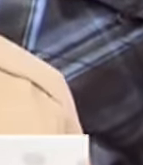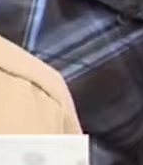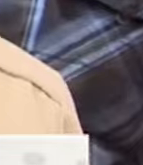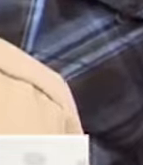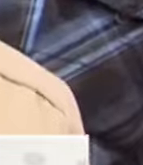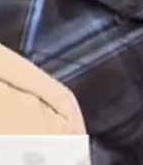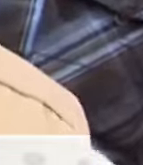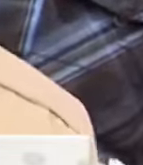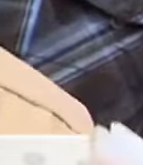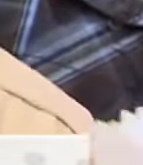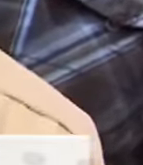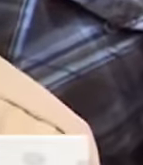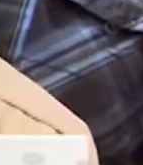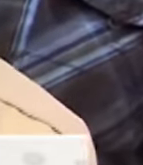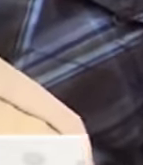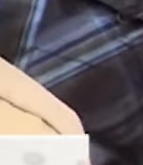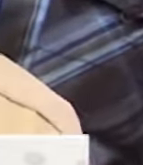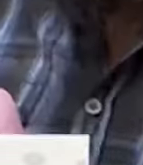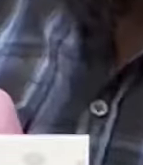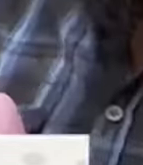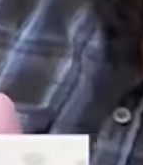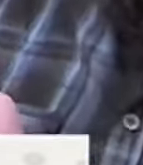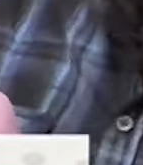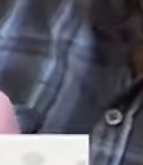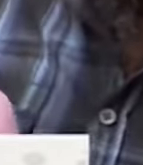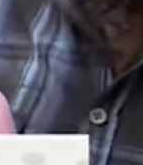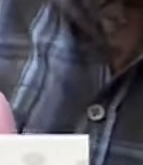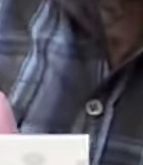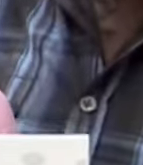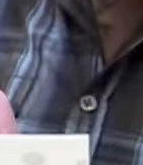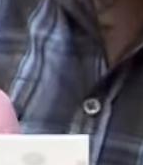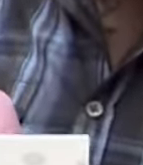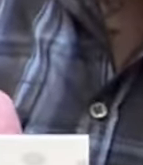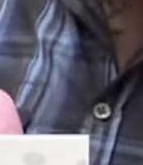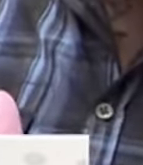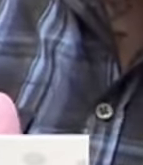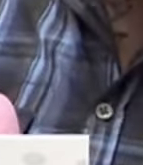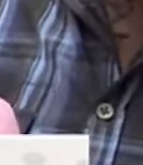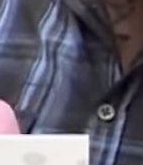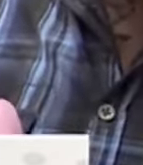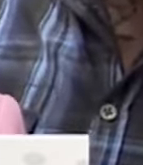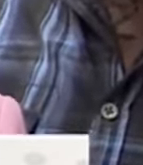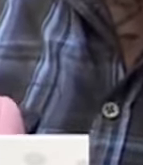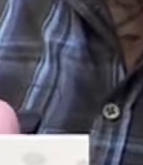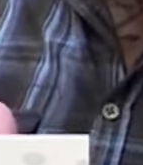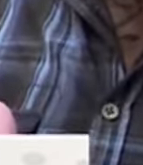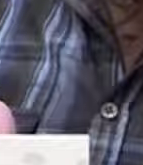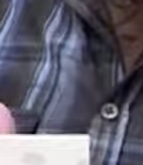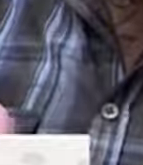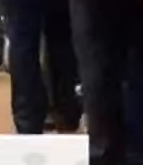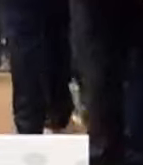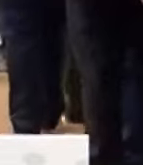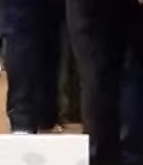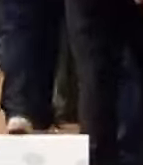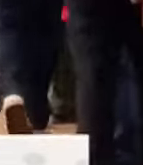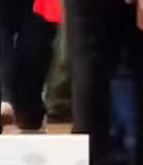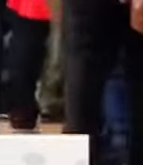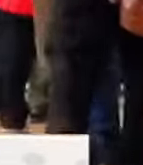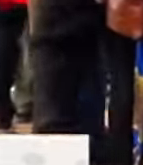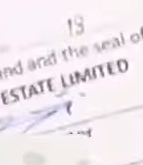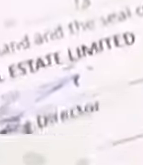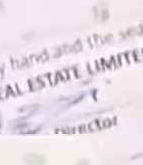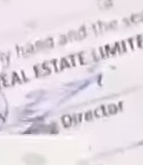tupate angalau shamba. Na tangu mwaka wa 2016 hajaitupea taito.